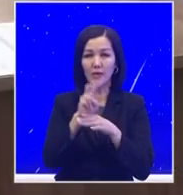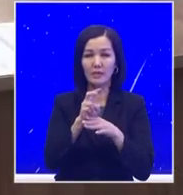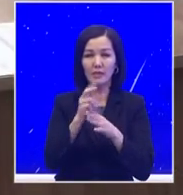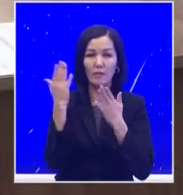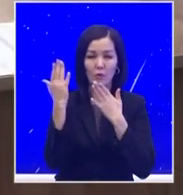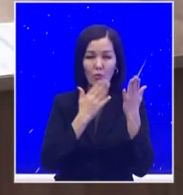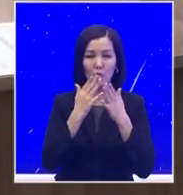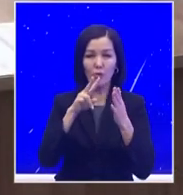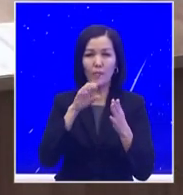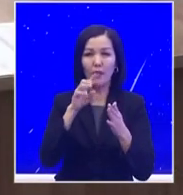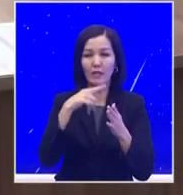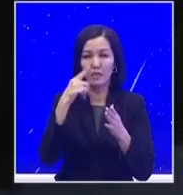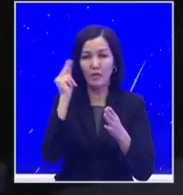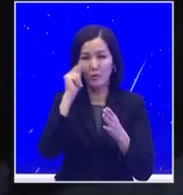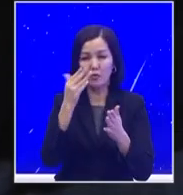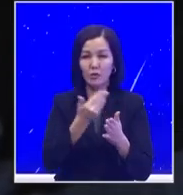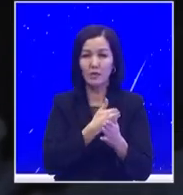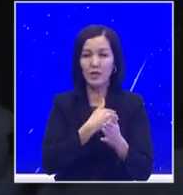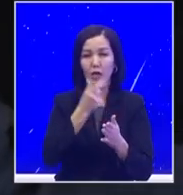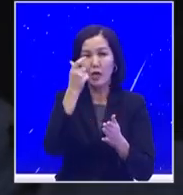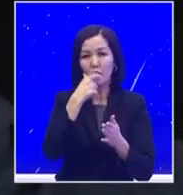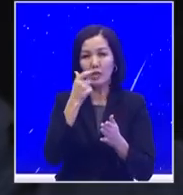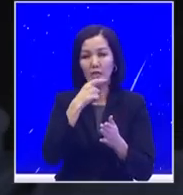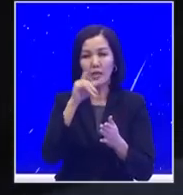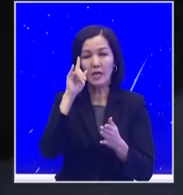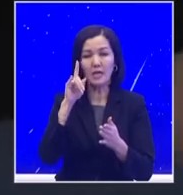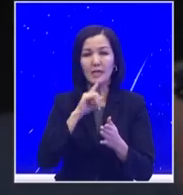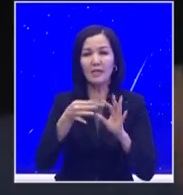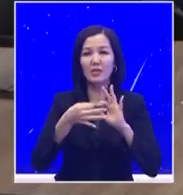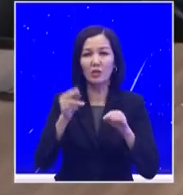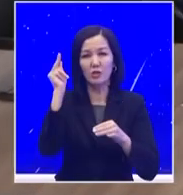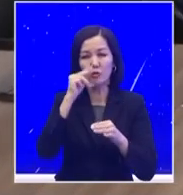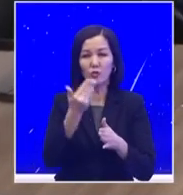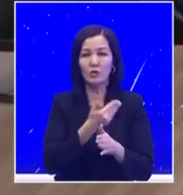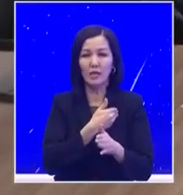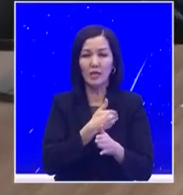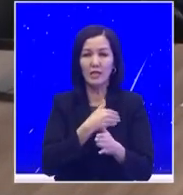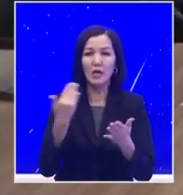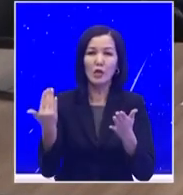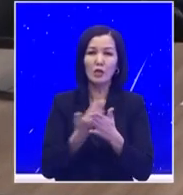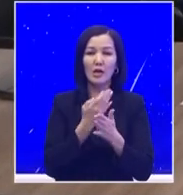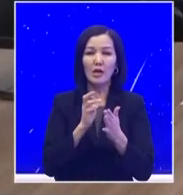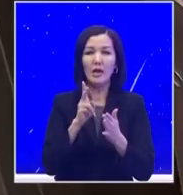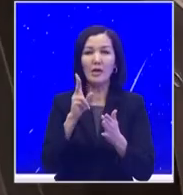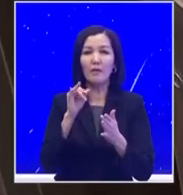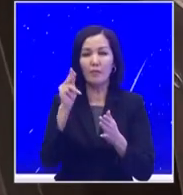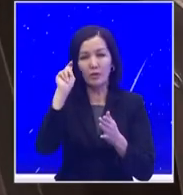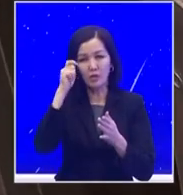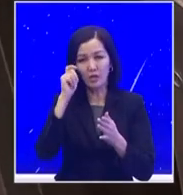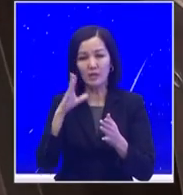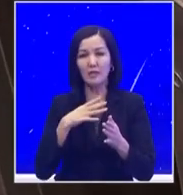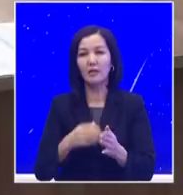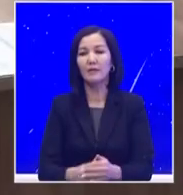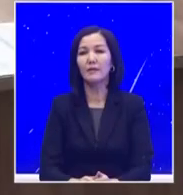басты мақсаты тіл үйрену. Шырайлы да шырайлы ана тілді жетік меңгеріп шықсам дейді. Жаңа әліпбиді де жаттап қалыпты.